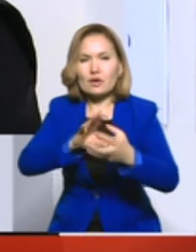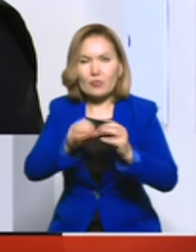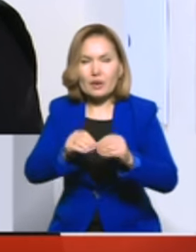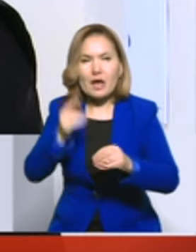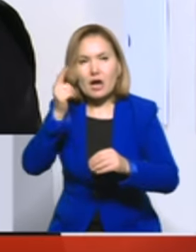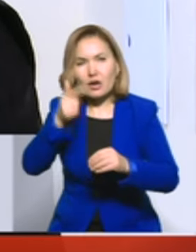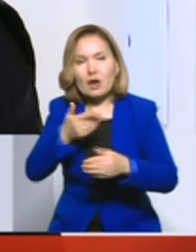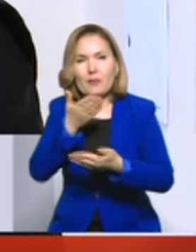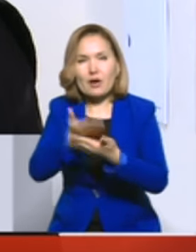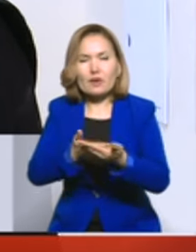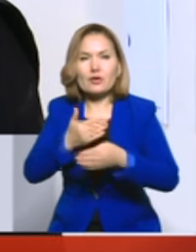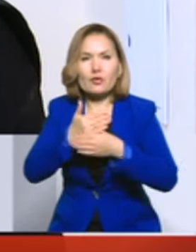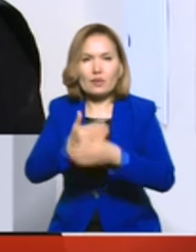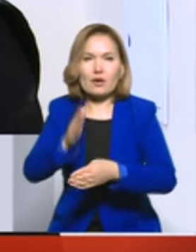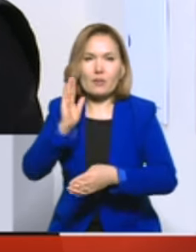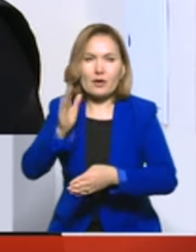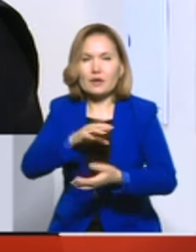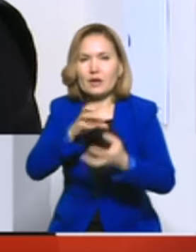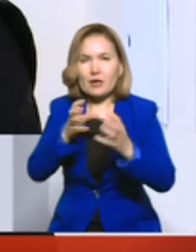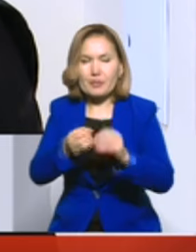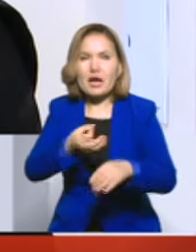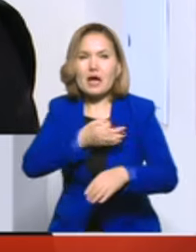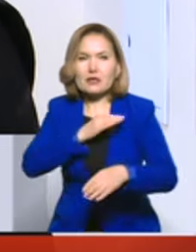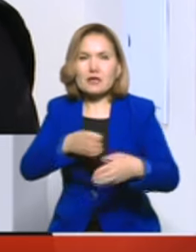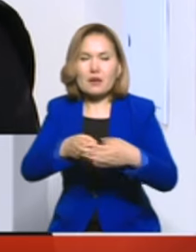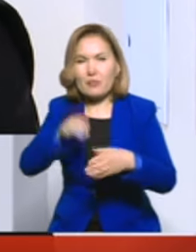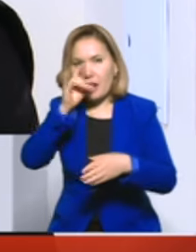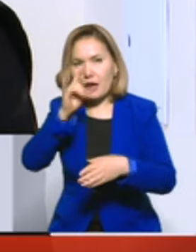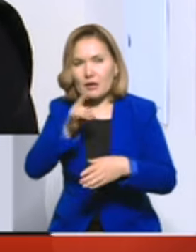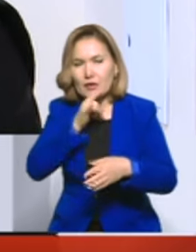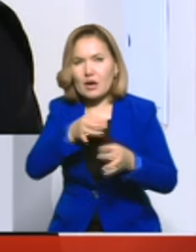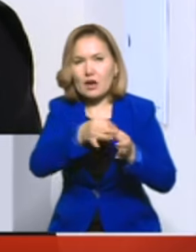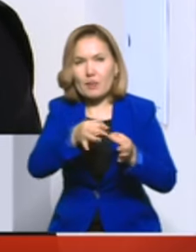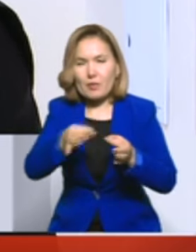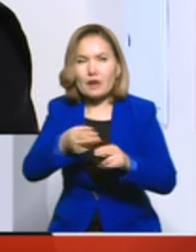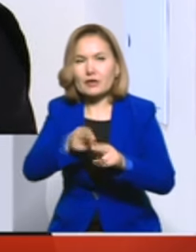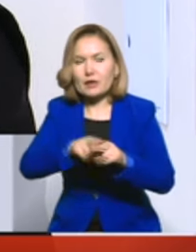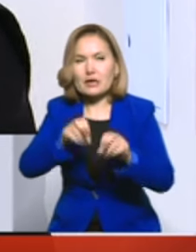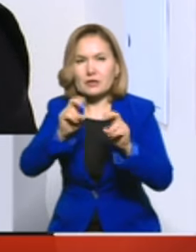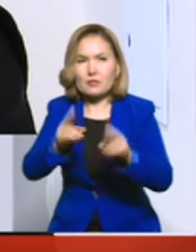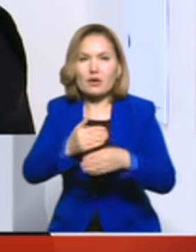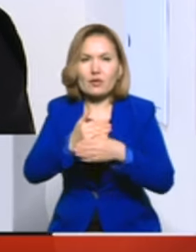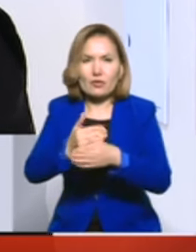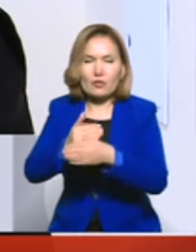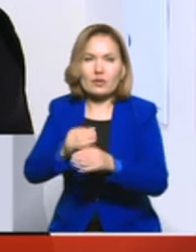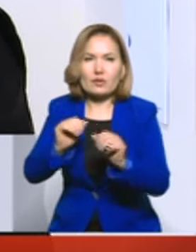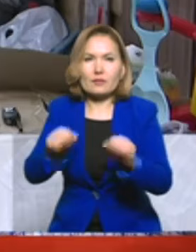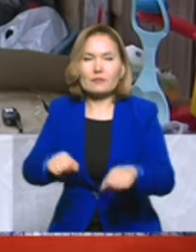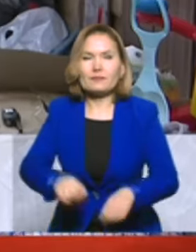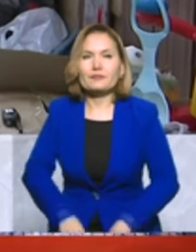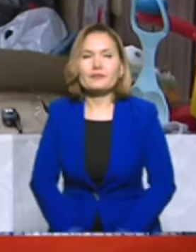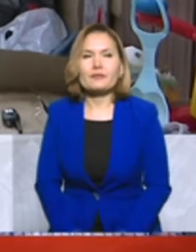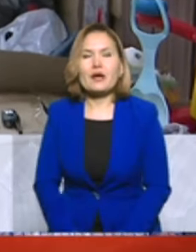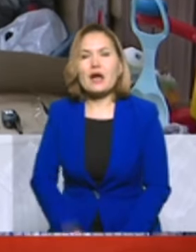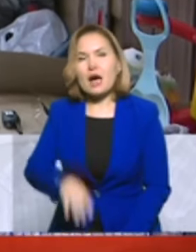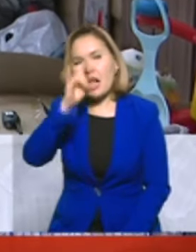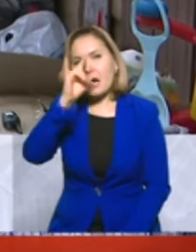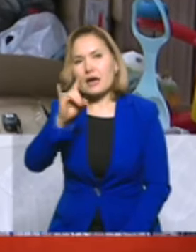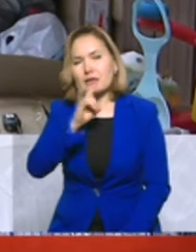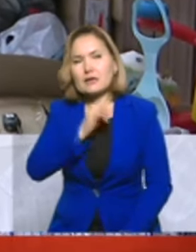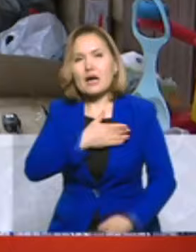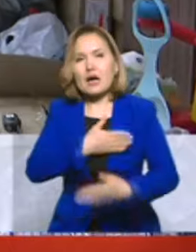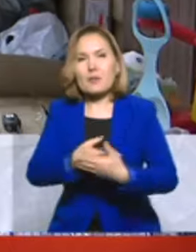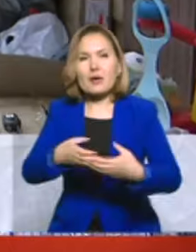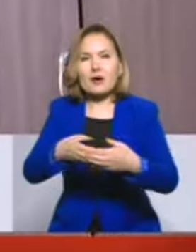көрсету мақсатында қолға алынып отыр. Заңгерлер де Қазақстанның кез келген бұрышынан көмек қолын соза алады. Еліміздегі волонтерлік